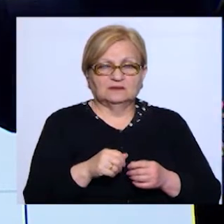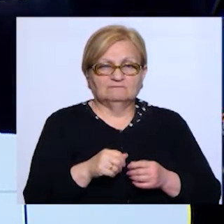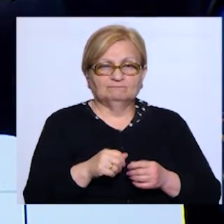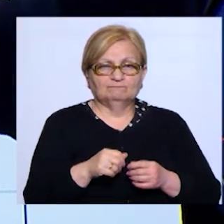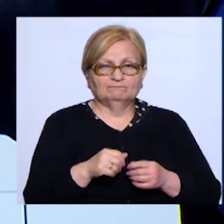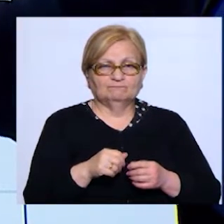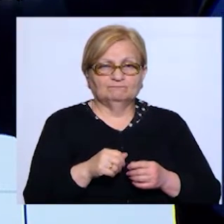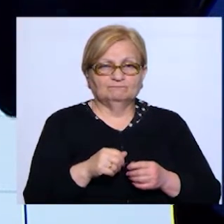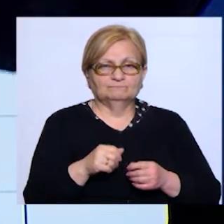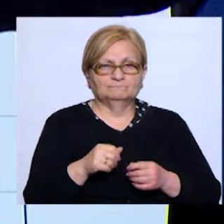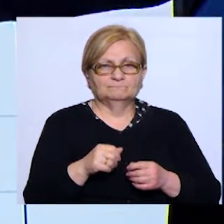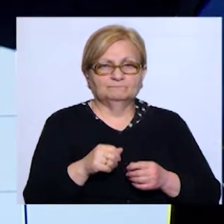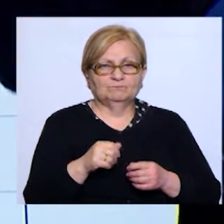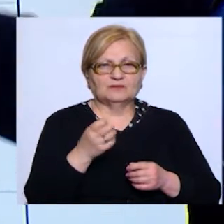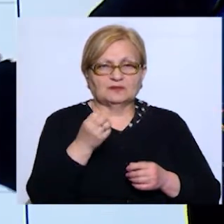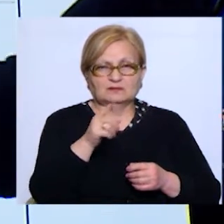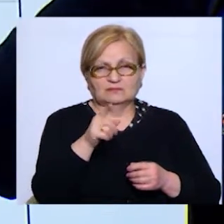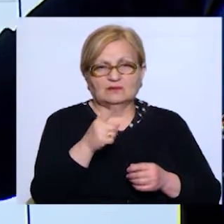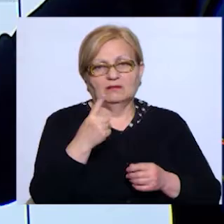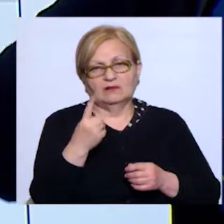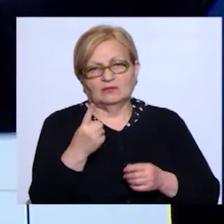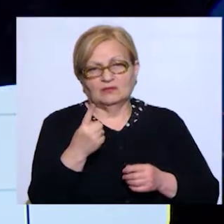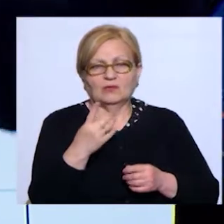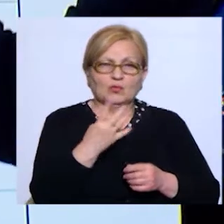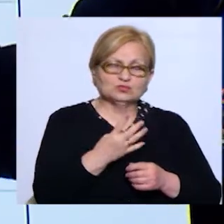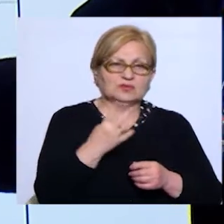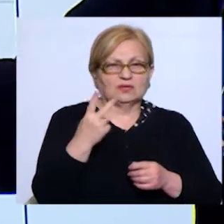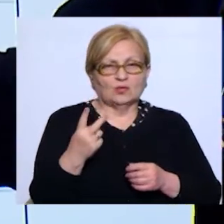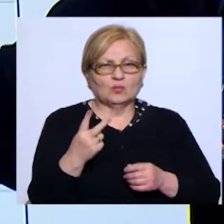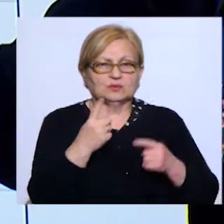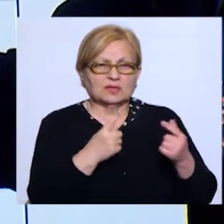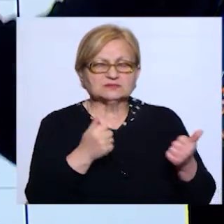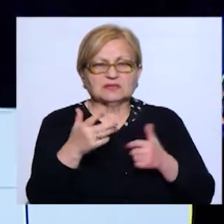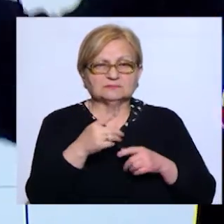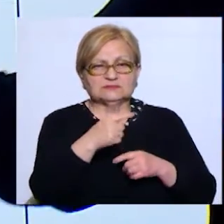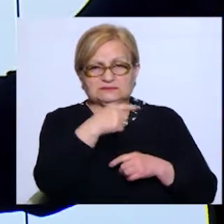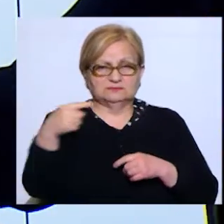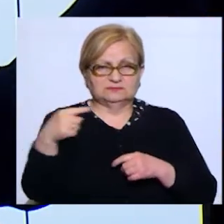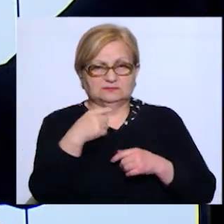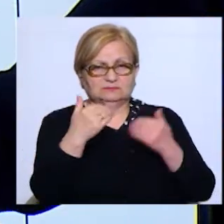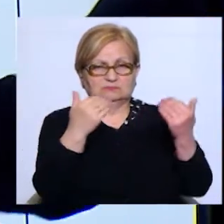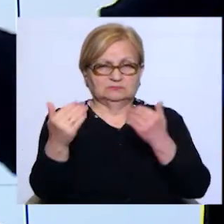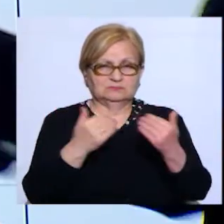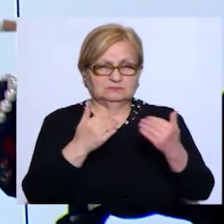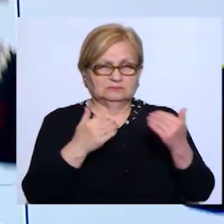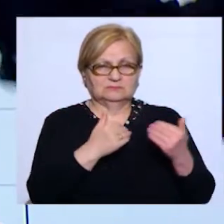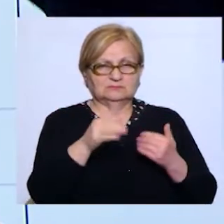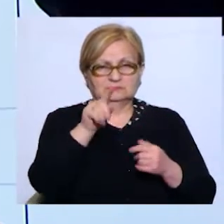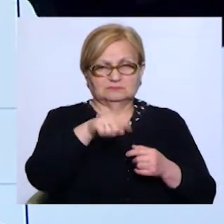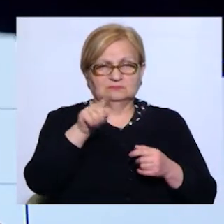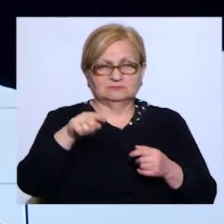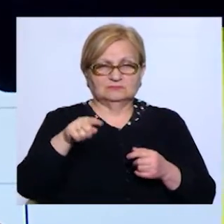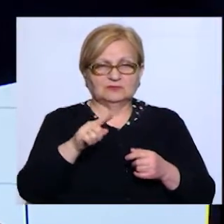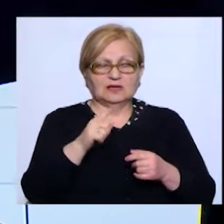კიდე შემდეგ მაუთხრა ორნი. მე ერთმა უთხრა ოთხნი. აი ესე სამნი. ხო და ესე გავაკეთოთ აი